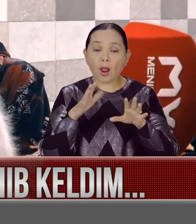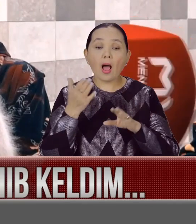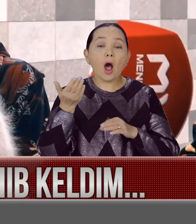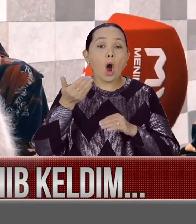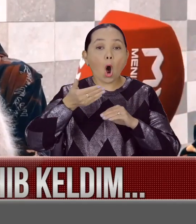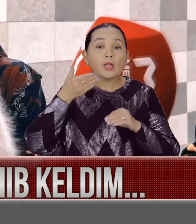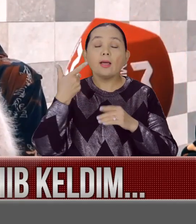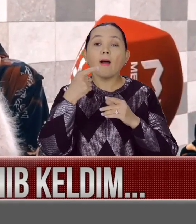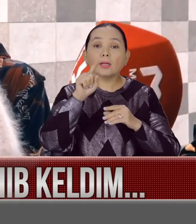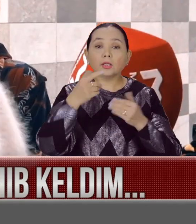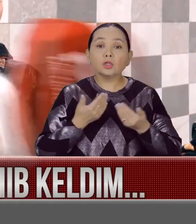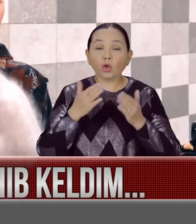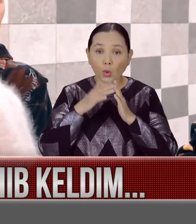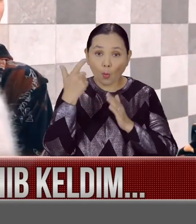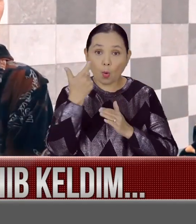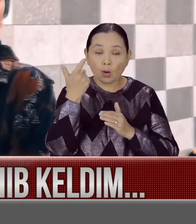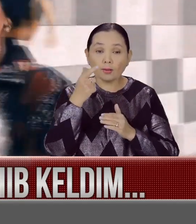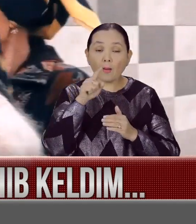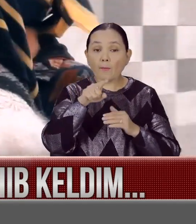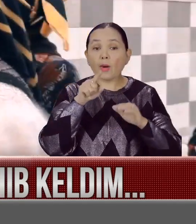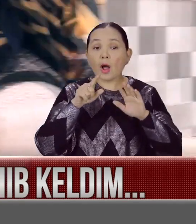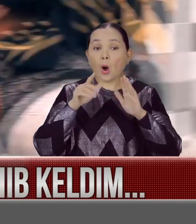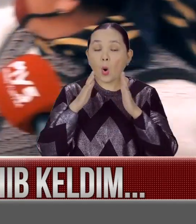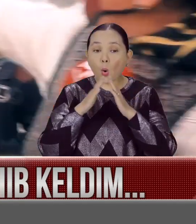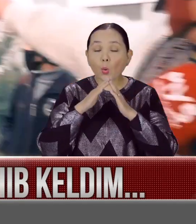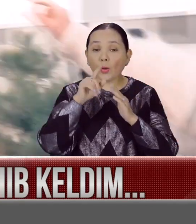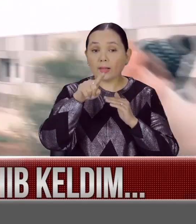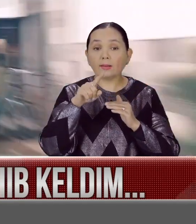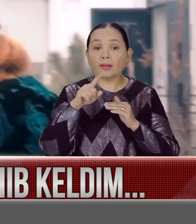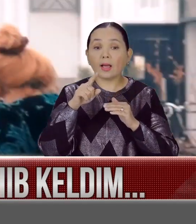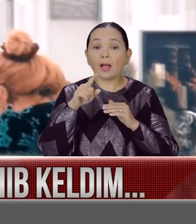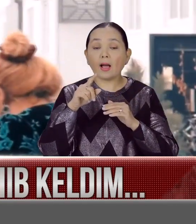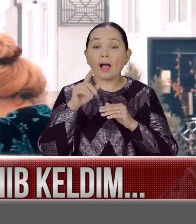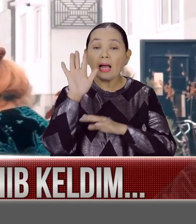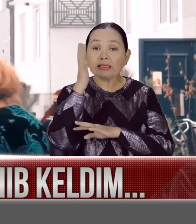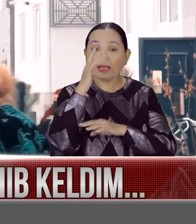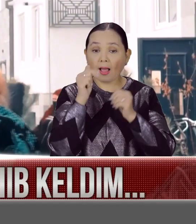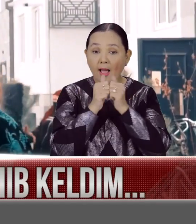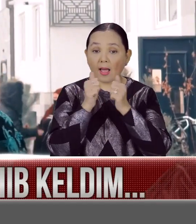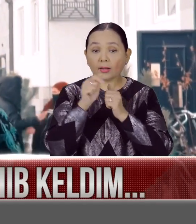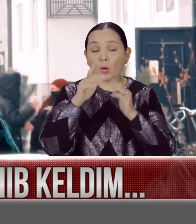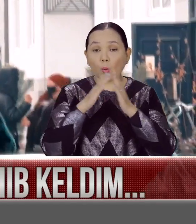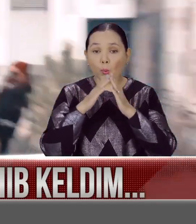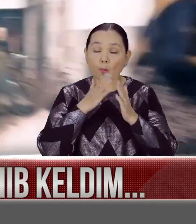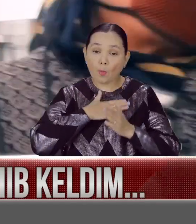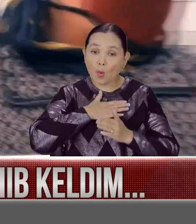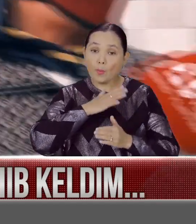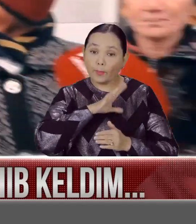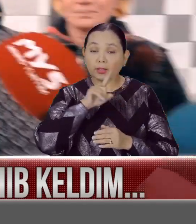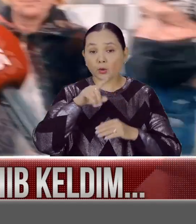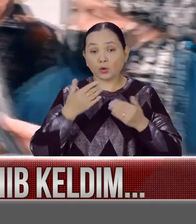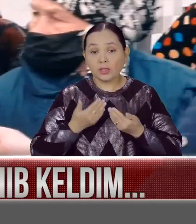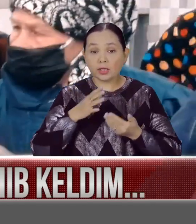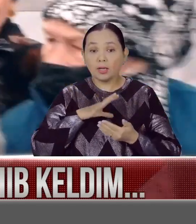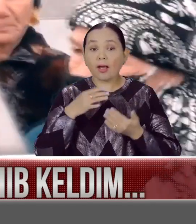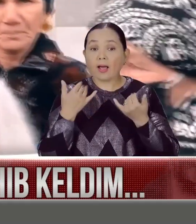anaqa qayerda yashagansiz? Hovlidami yoki ko'pqa? Oldin men mana shu uyimda ana shu qayrag'och turibdi-yu, o'sha qayrag'och meni uyimni o'rnaydi. Shu yerda